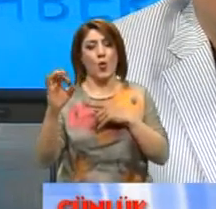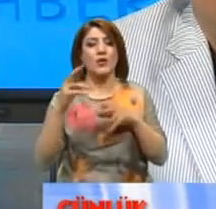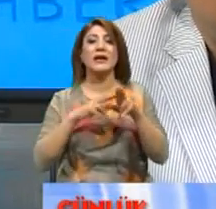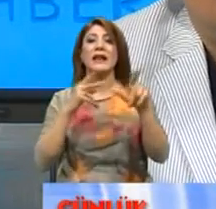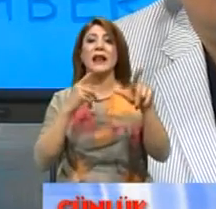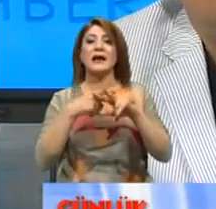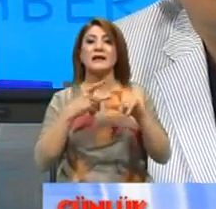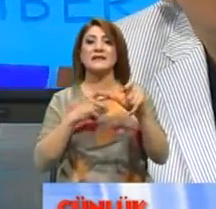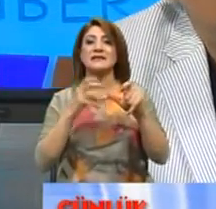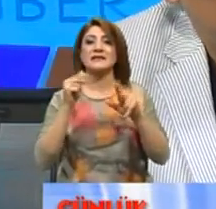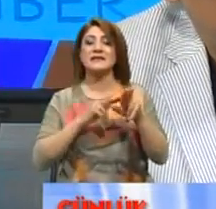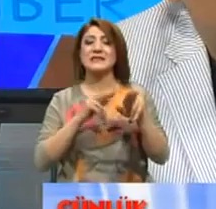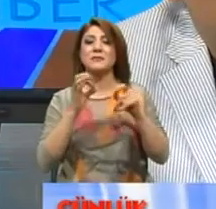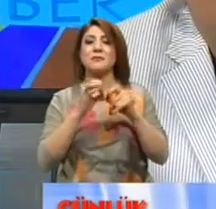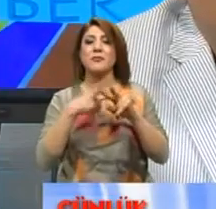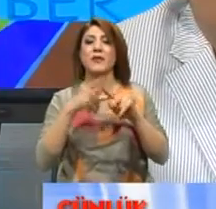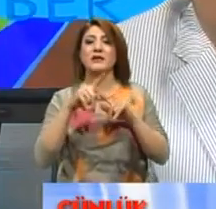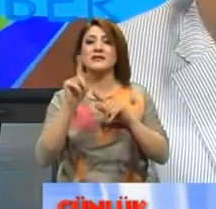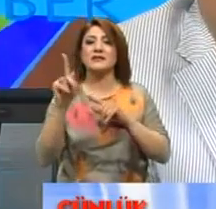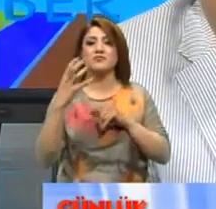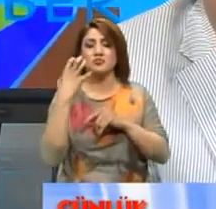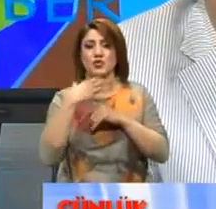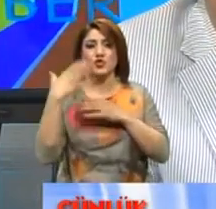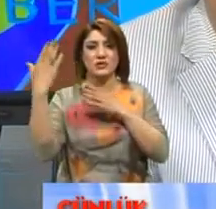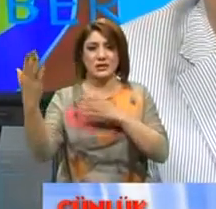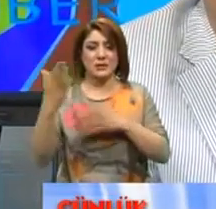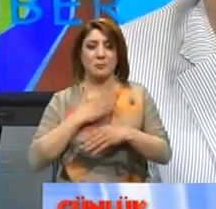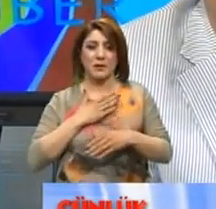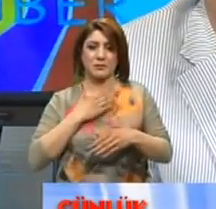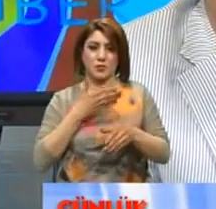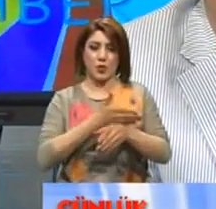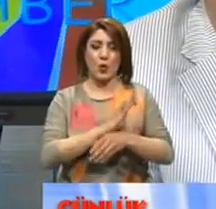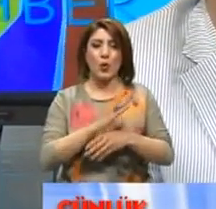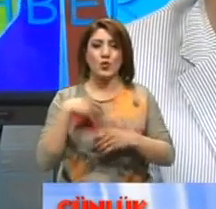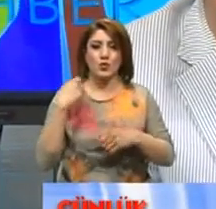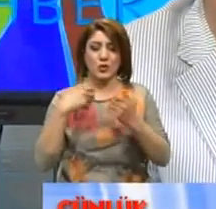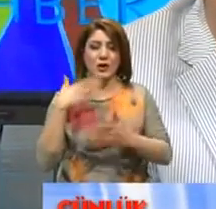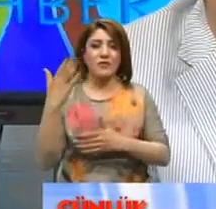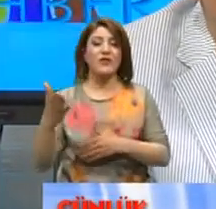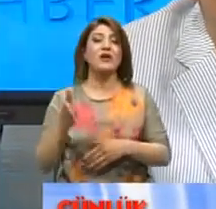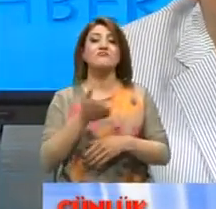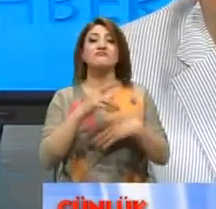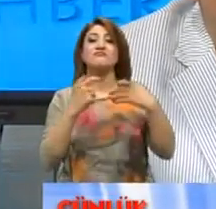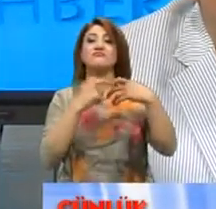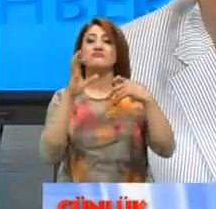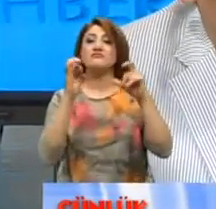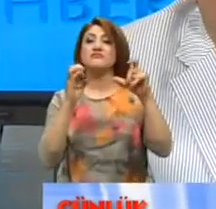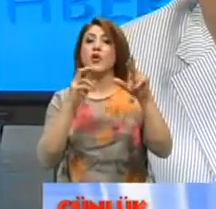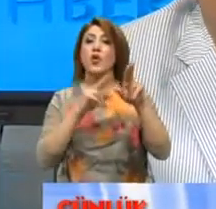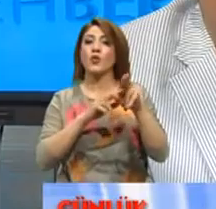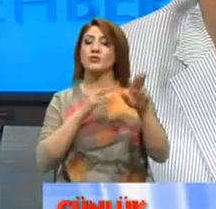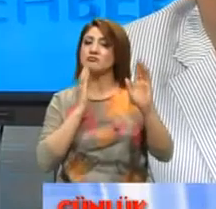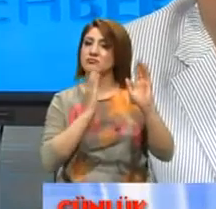müziği. Ona yönelik bir takım şeyler söylüyorum. Ama bunun yanı sıra zaten rock devam ediyor.